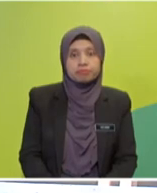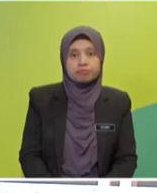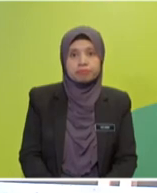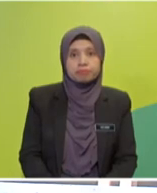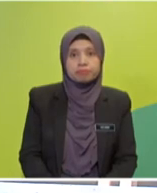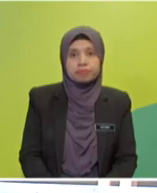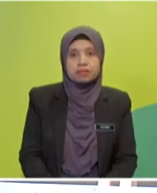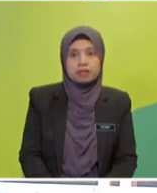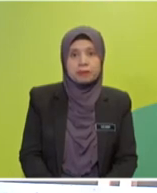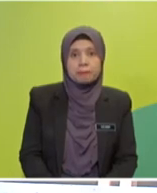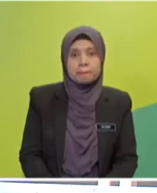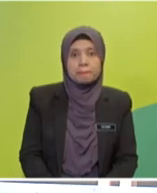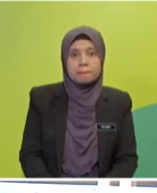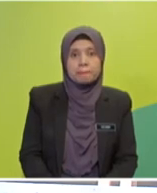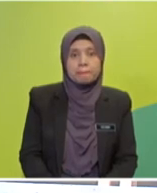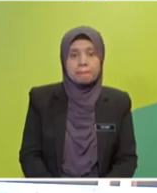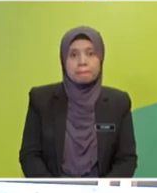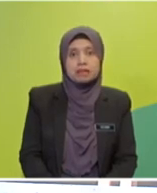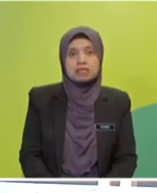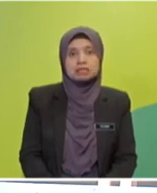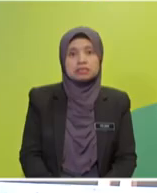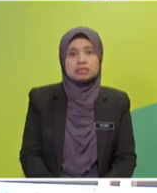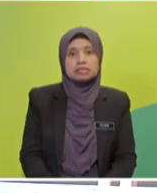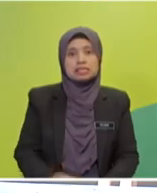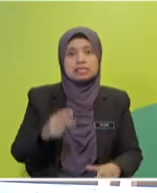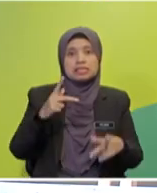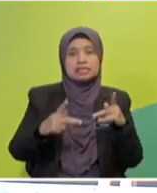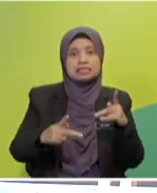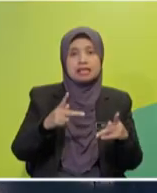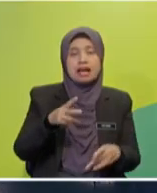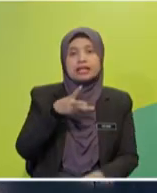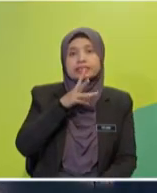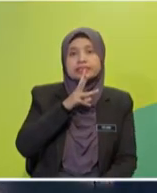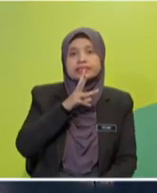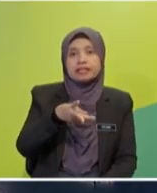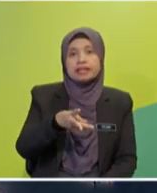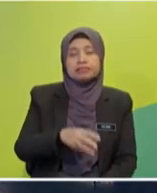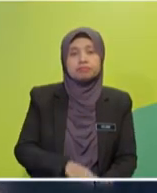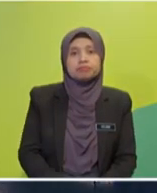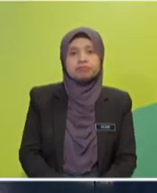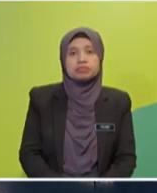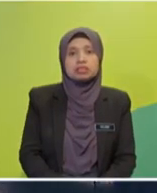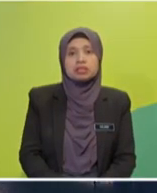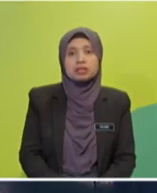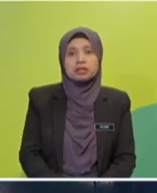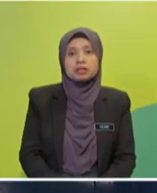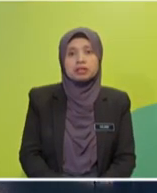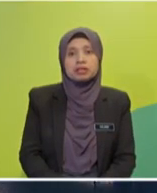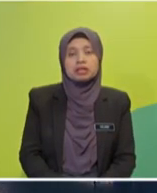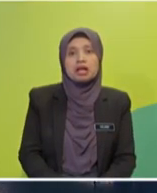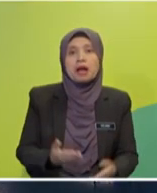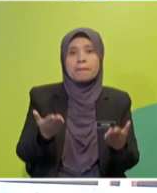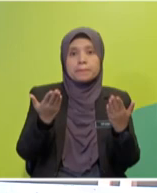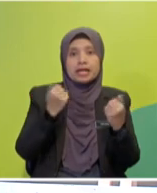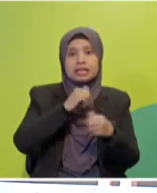Saya tampal di sini. Kenali kenderaan. Cuba nyanyi daripada rangkap pertama tu. Baik, saya cuba, cikgu.